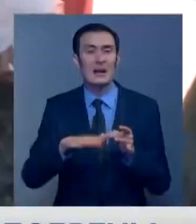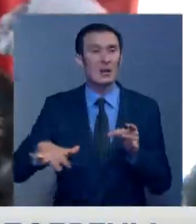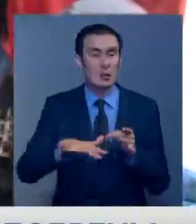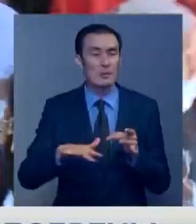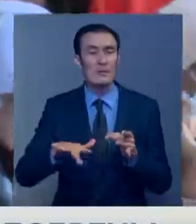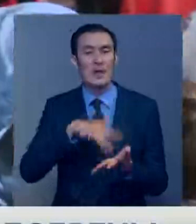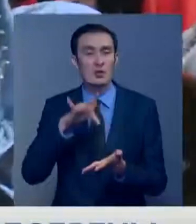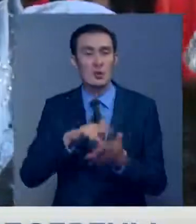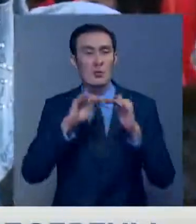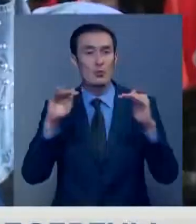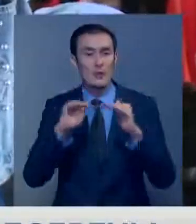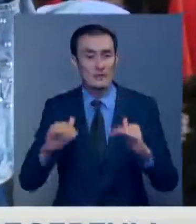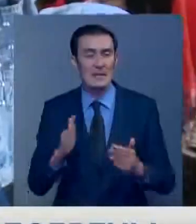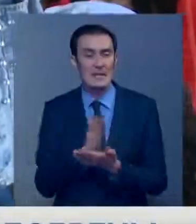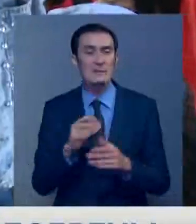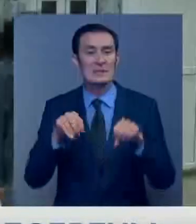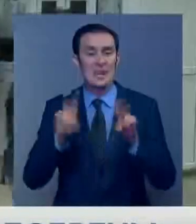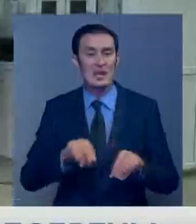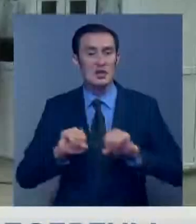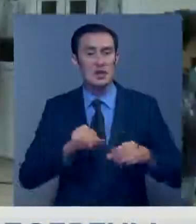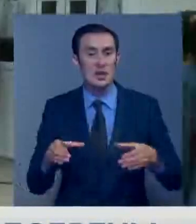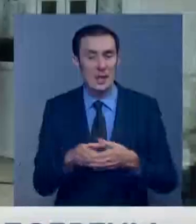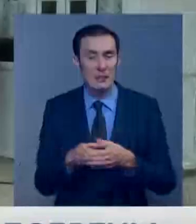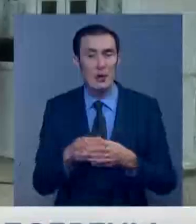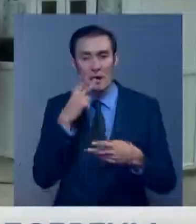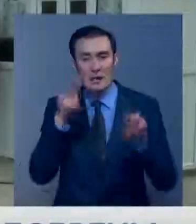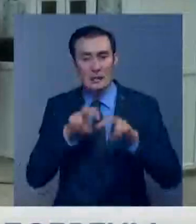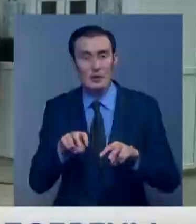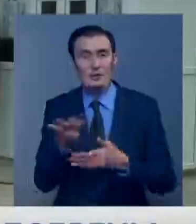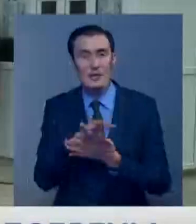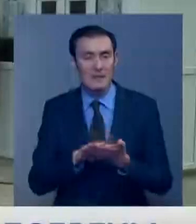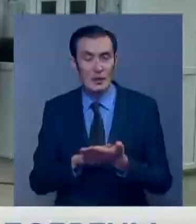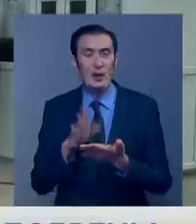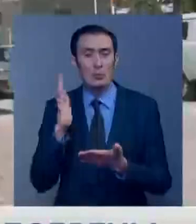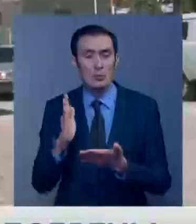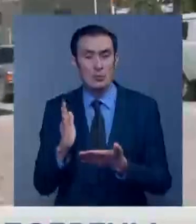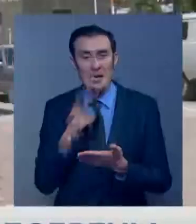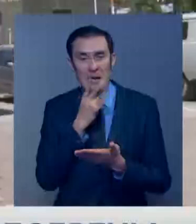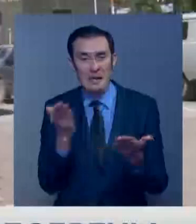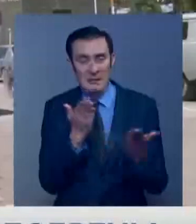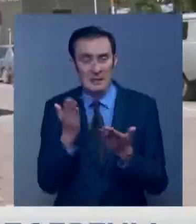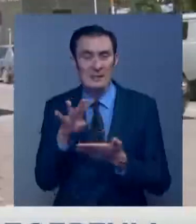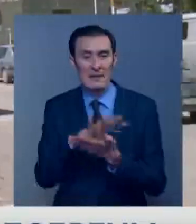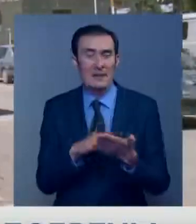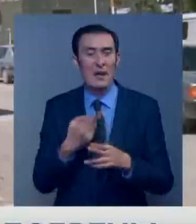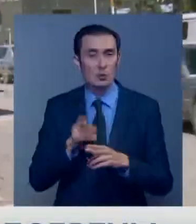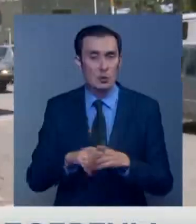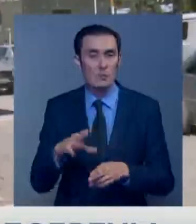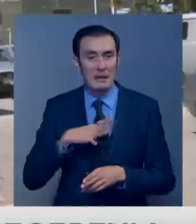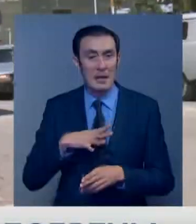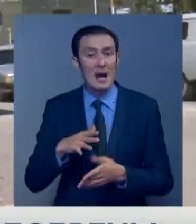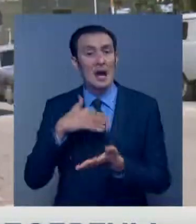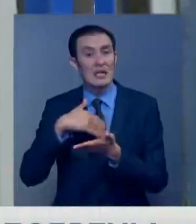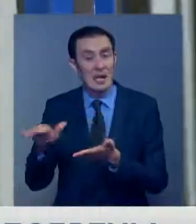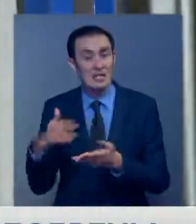и городском уровнях созданы специальные штабы по рассмотрению обращений граждан. В них будут рассматривать заявки, по которым пришли